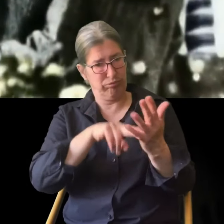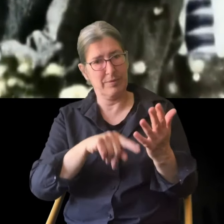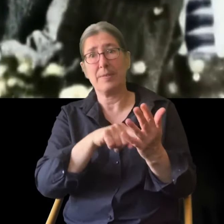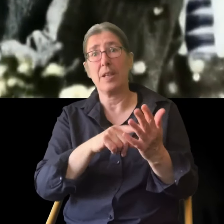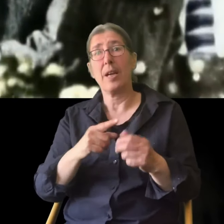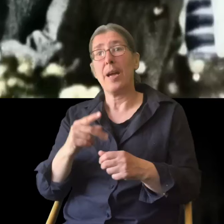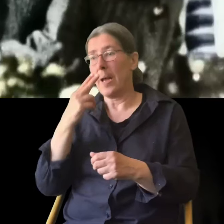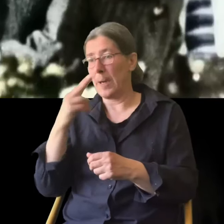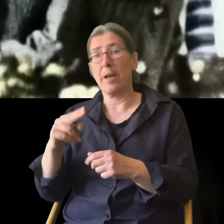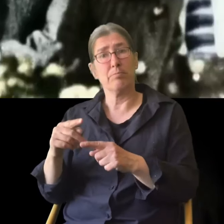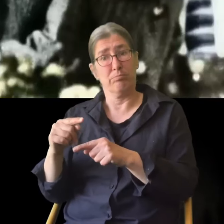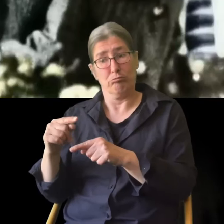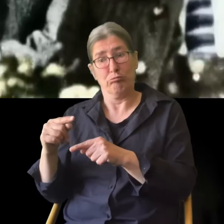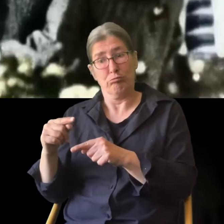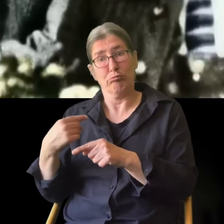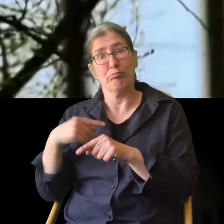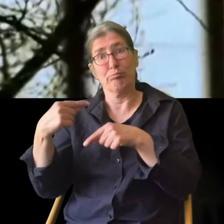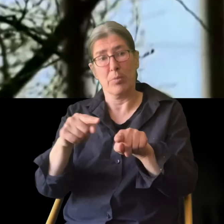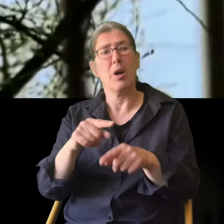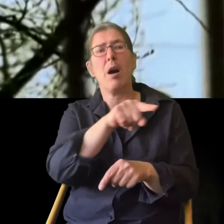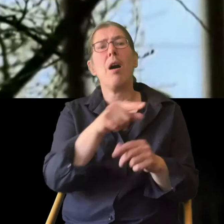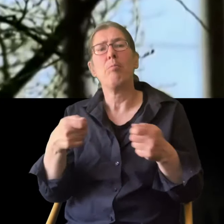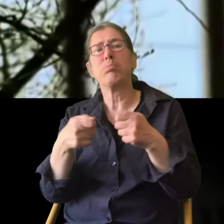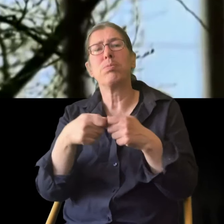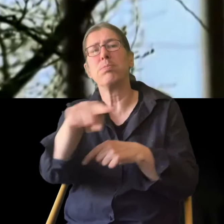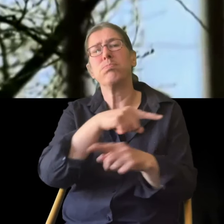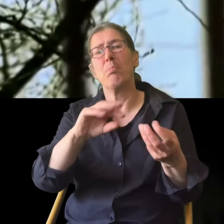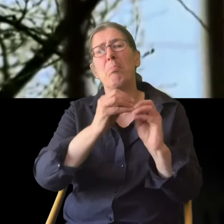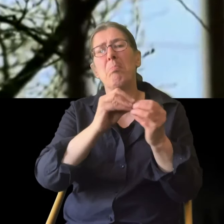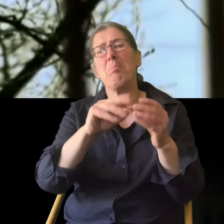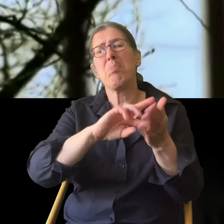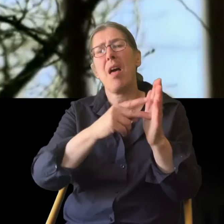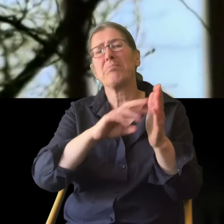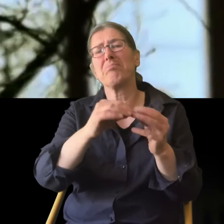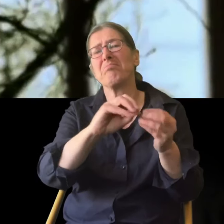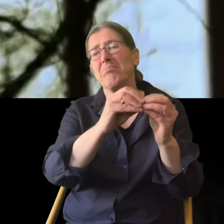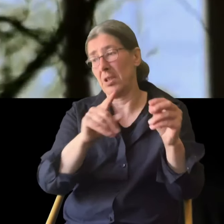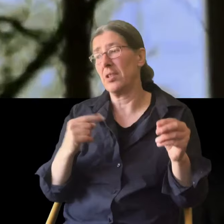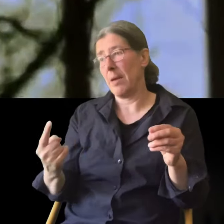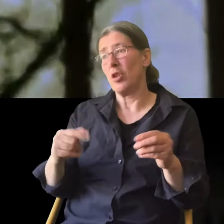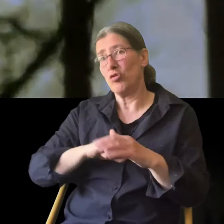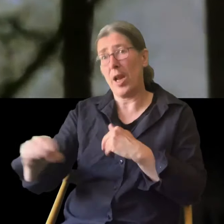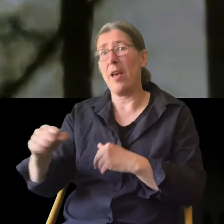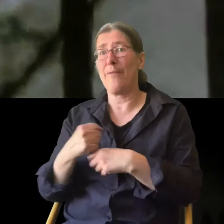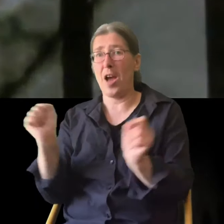Hitlers Rückkehr ist unumgänglich. Seine Komplizen draußen erarbeiten einen Plan, um seine Freilassung zu beschleunigen.